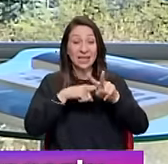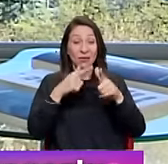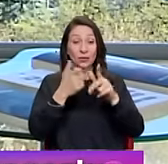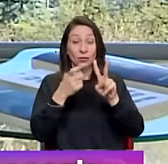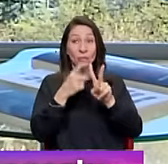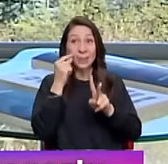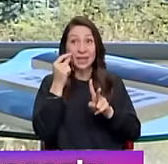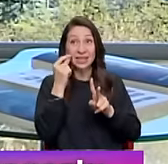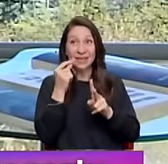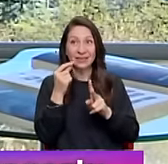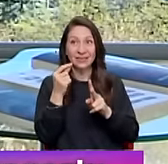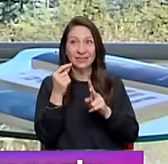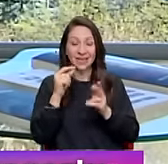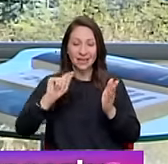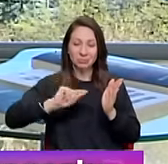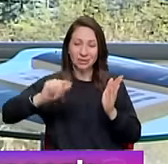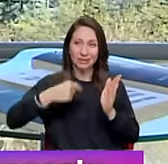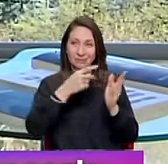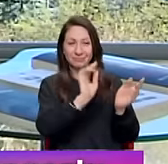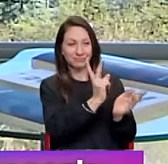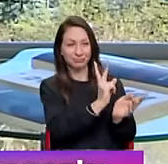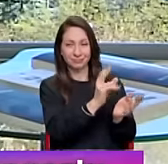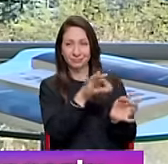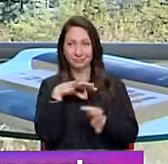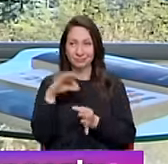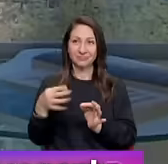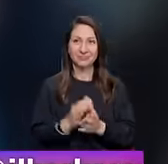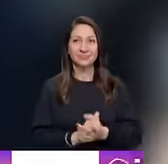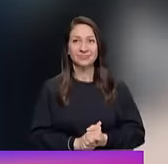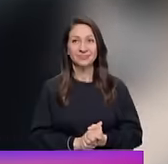Kahraman'ın kalemiyle imzaladı.